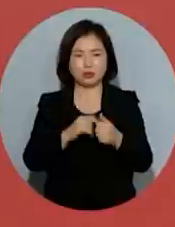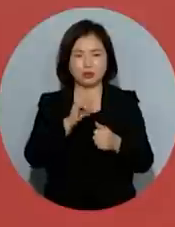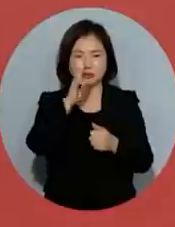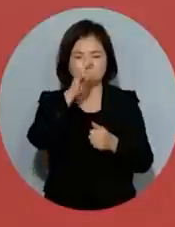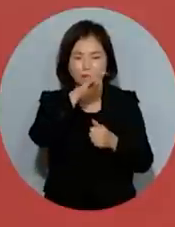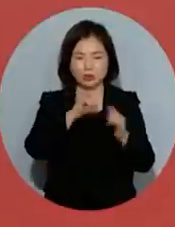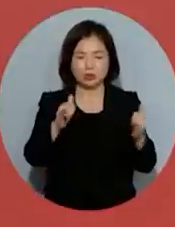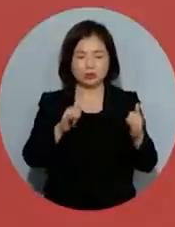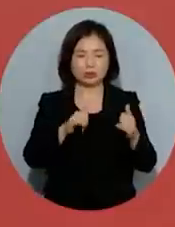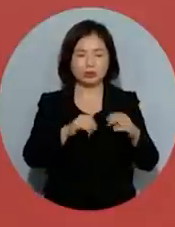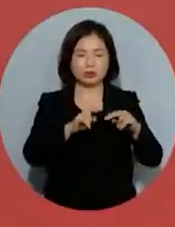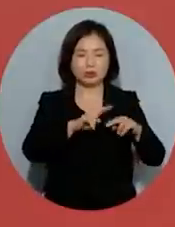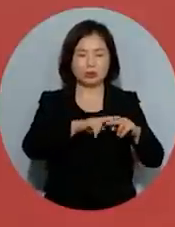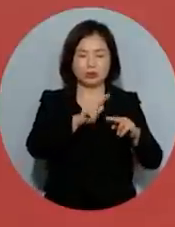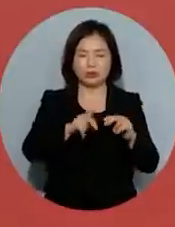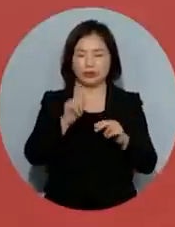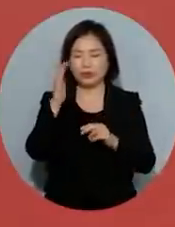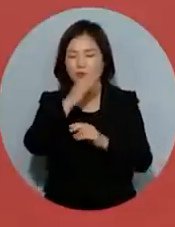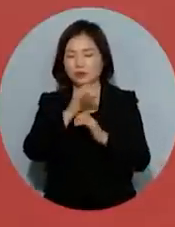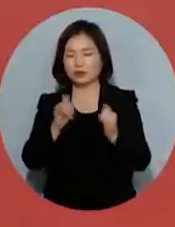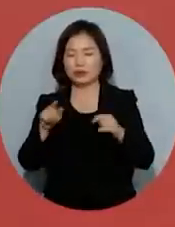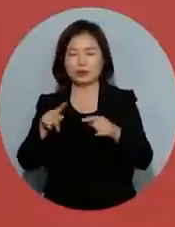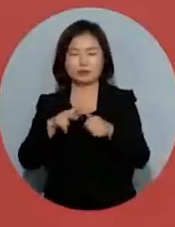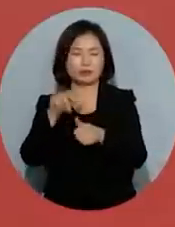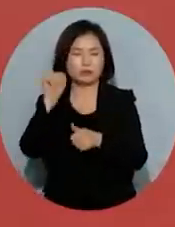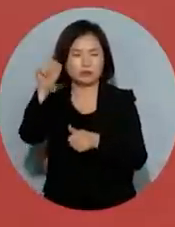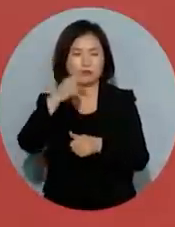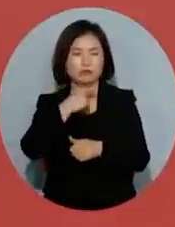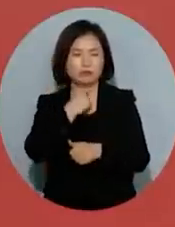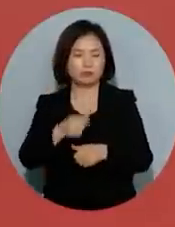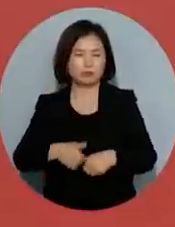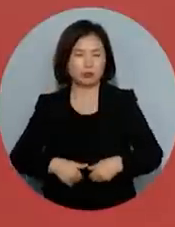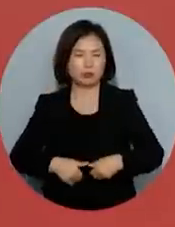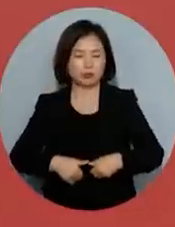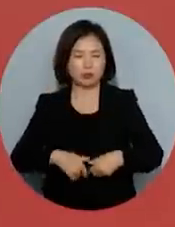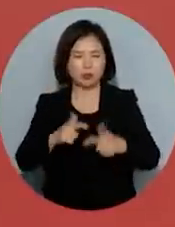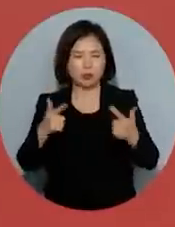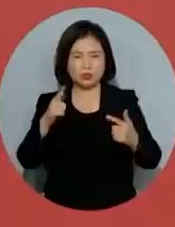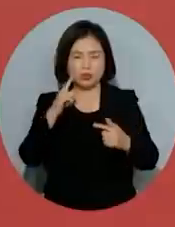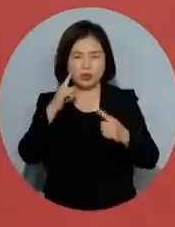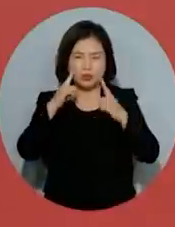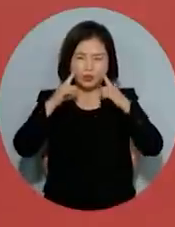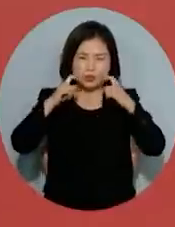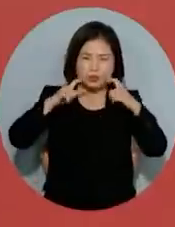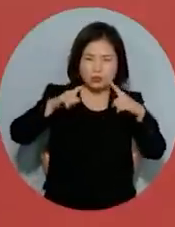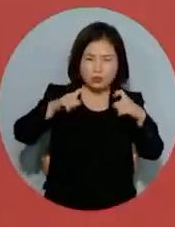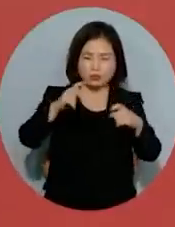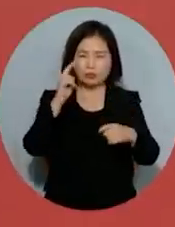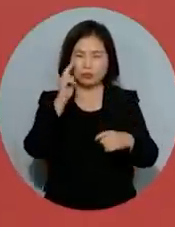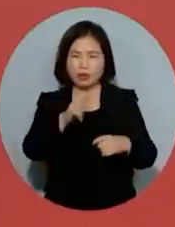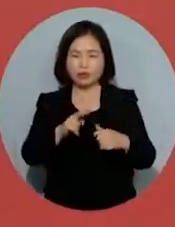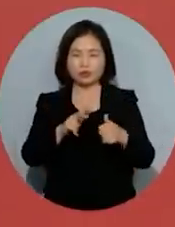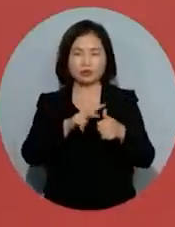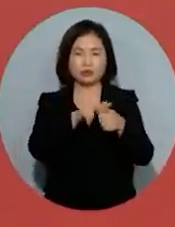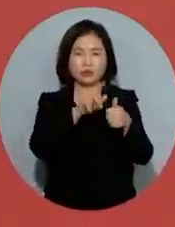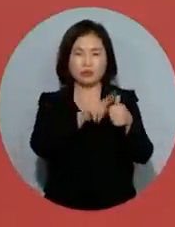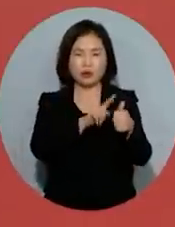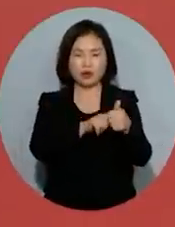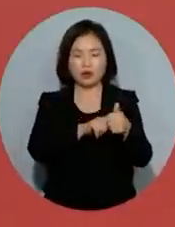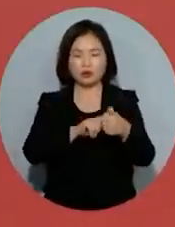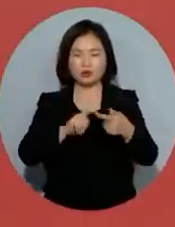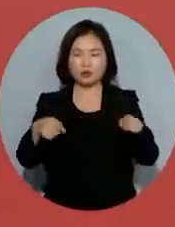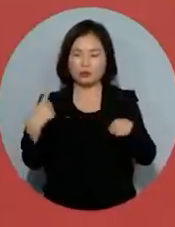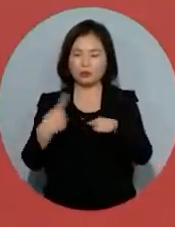나가면 깨끗한 사람이 나가야 한다고 저는 생각을 합니다. 온갖 의혹에 휩싸인 후보로는